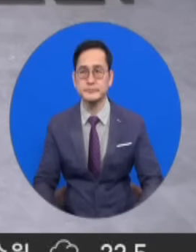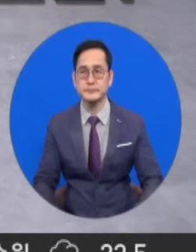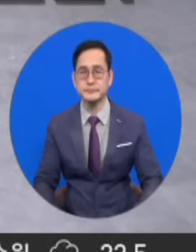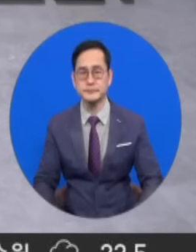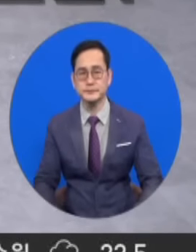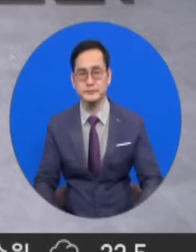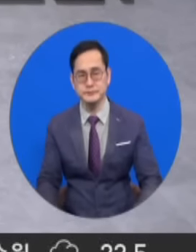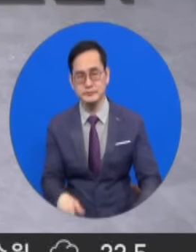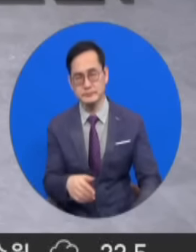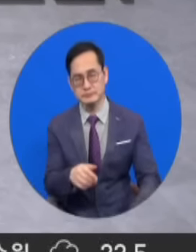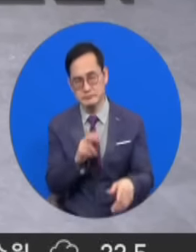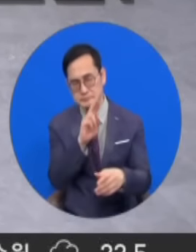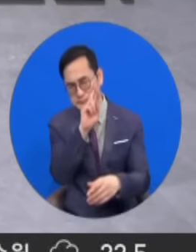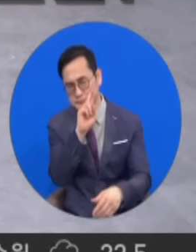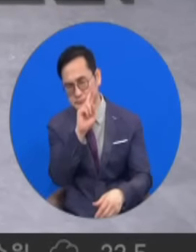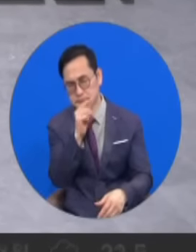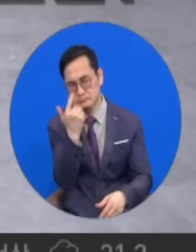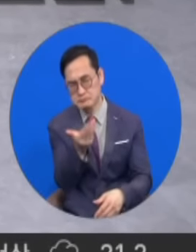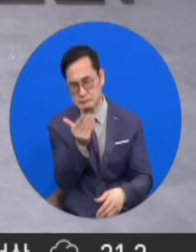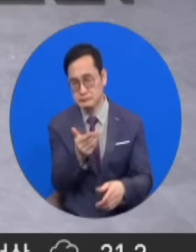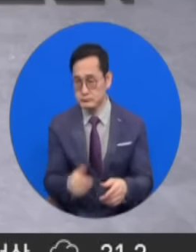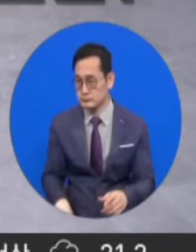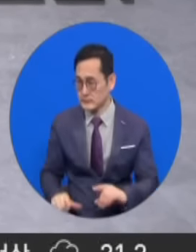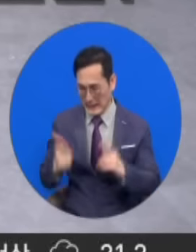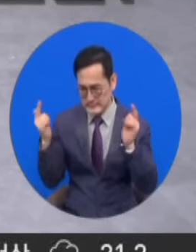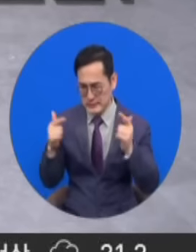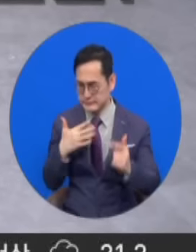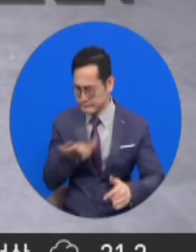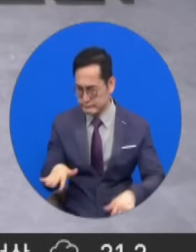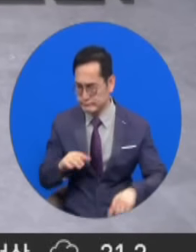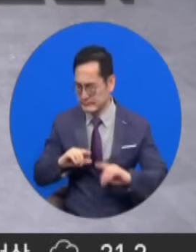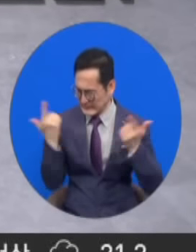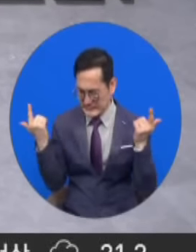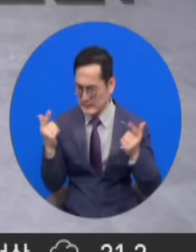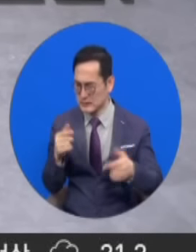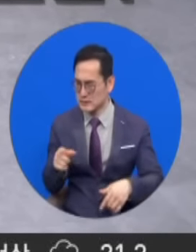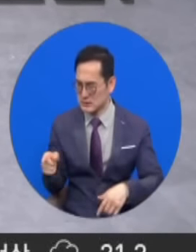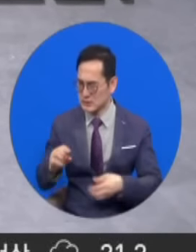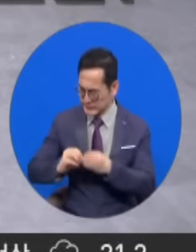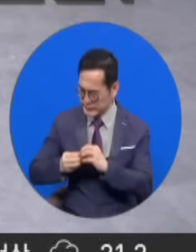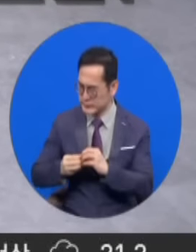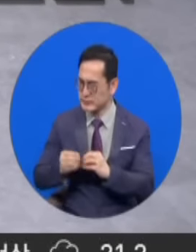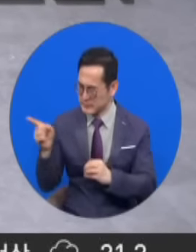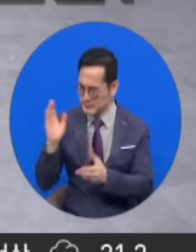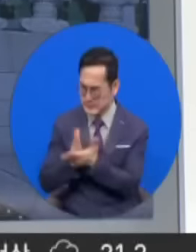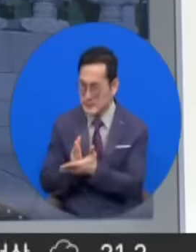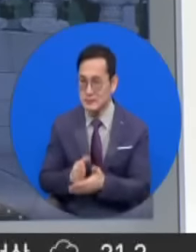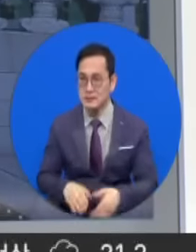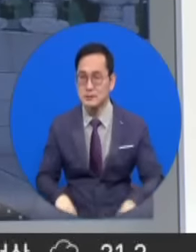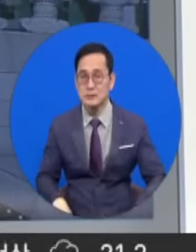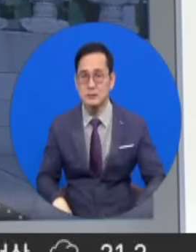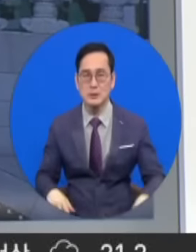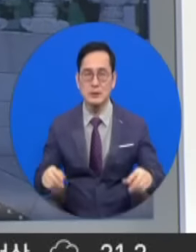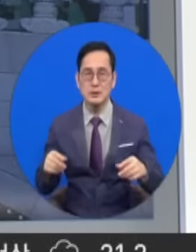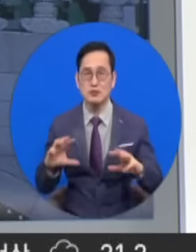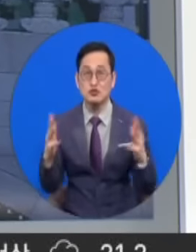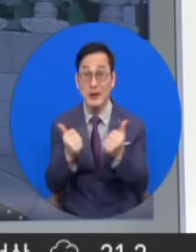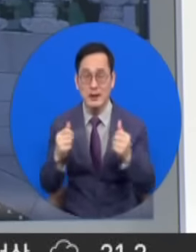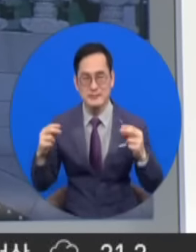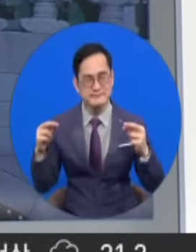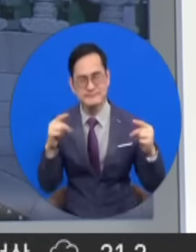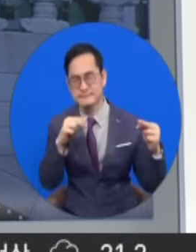의혹마다 실체 없다. 용산 반경모드 전환. 어제 운영위가 있었습니다. 운영위에서 눈살을 찌푸리는 설전도